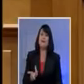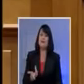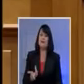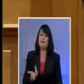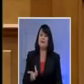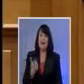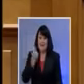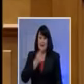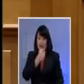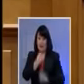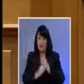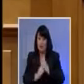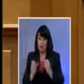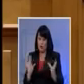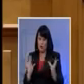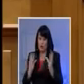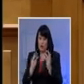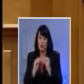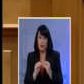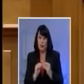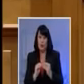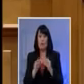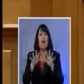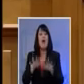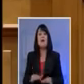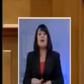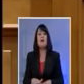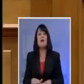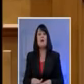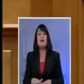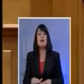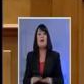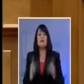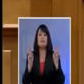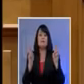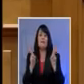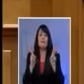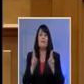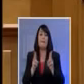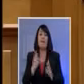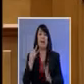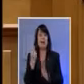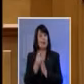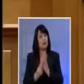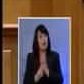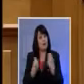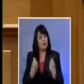μέσα σε 1,5 χρόνο, η ανεργία να αποκλιμακωθεί σχεδόν κατά 4 μονάδες